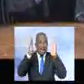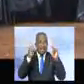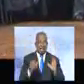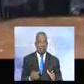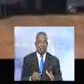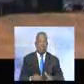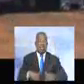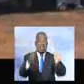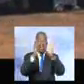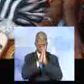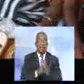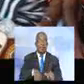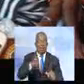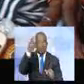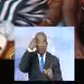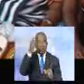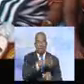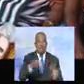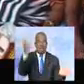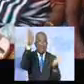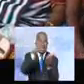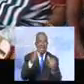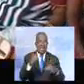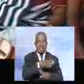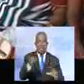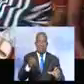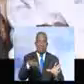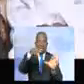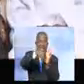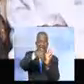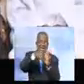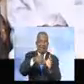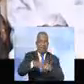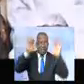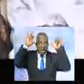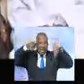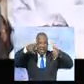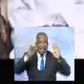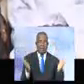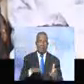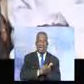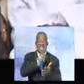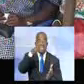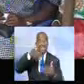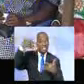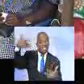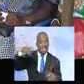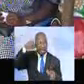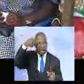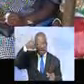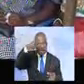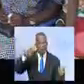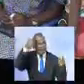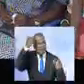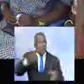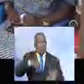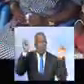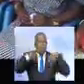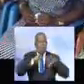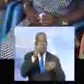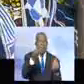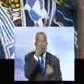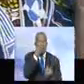les pouvoirs publics à réduire le prix du kilogramme de viande de bœuf qui varie entre 2500 francs et 3000 francs CFA. Des coûts